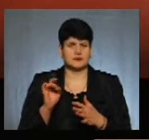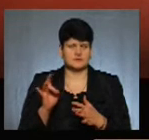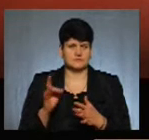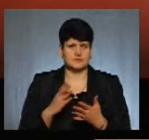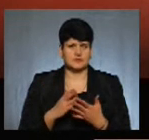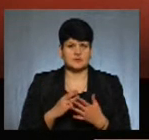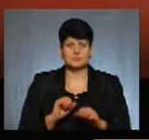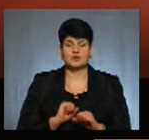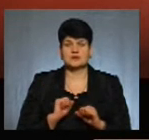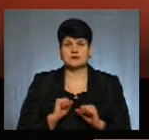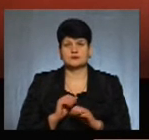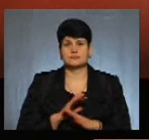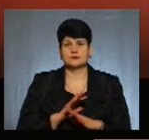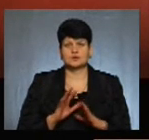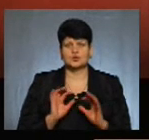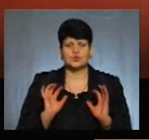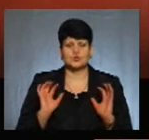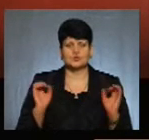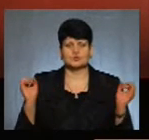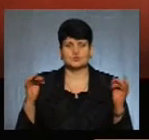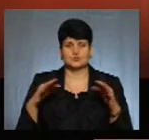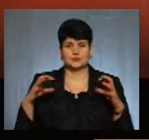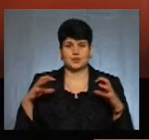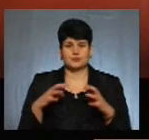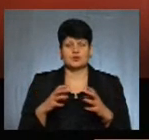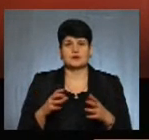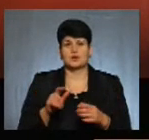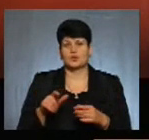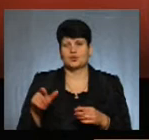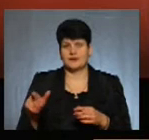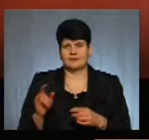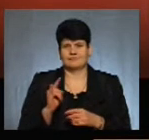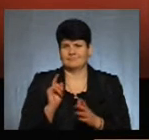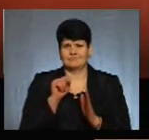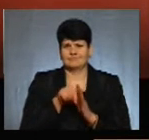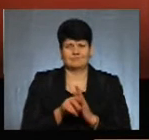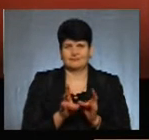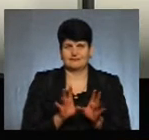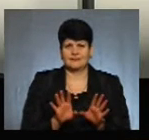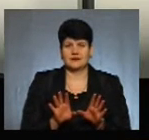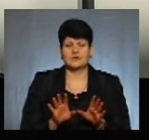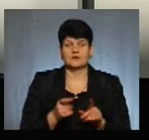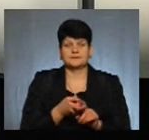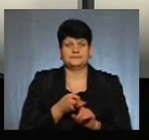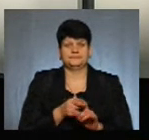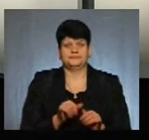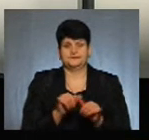звичайно, постаратись уникати скупчень, масових скупчень з дитиною, щоб десь, ну, не заразитися.